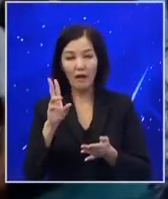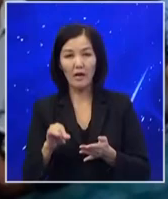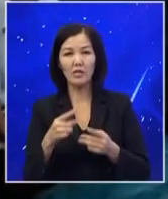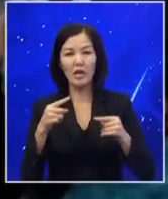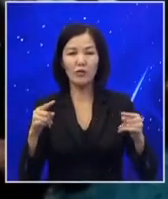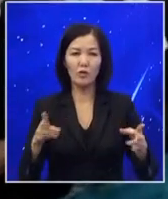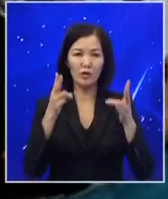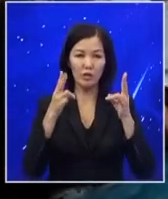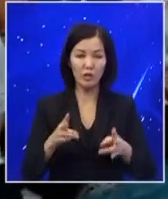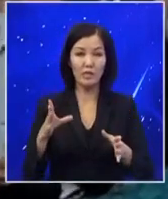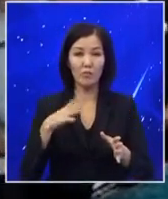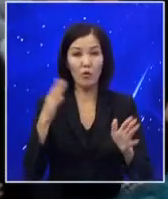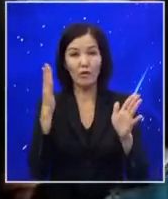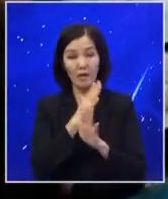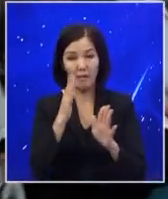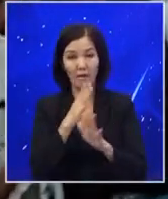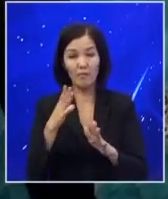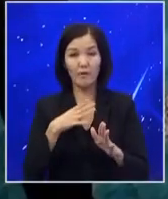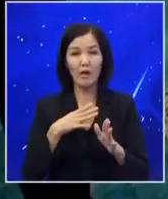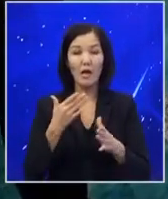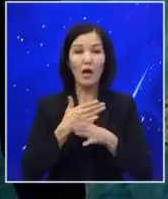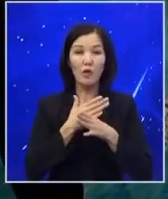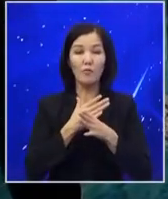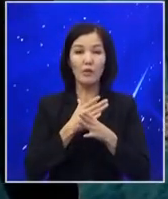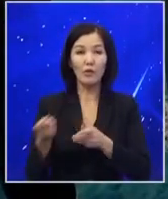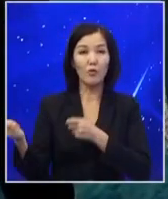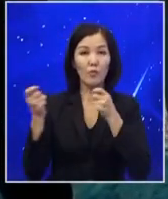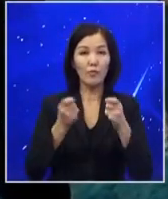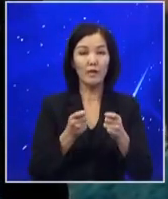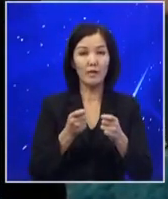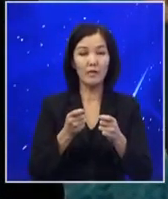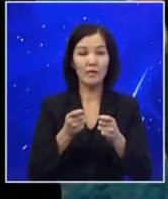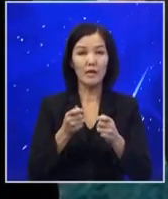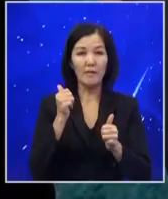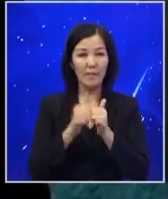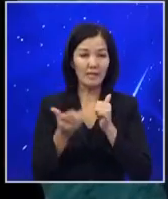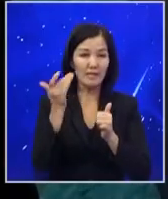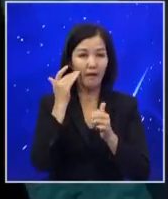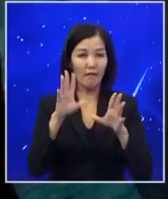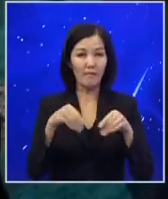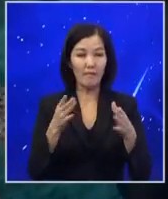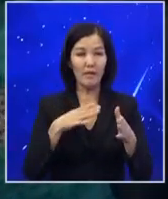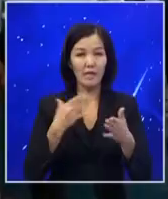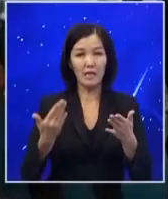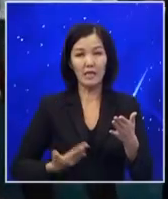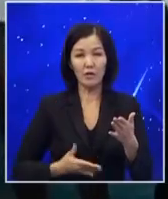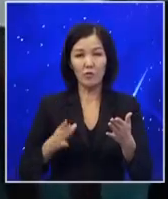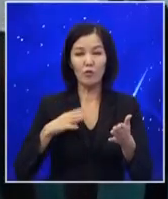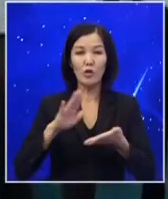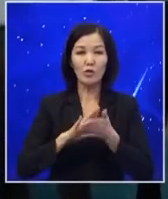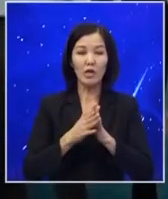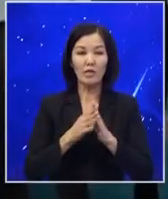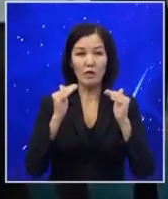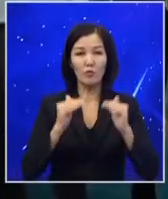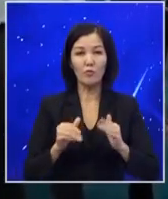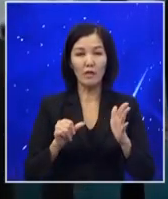Жамбыл облысы табиғи апаттан зардап шеккенде әлеуметтік көмегін арқалап барып, отандастарының қасынан табылды. Атымтай ана тірі күнінде жағдайы төмен 67